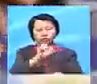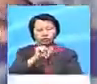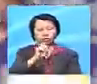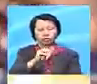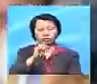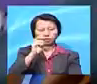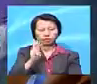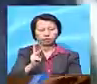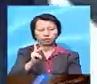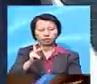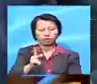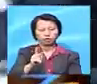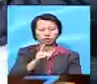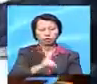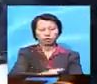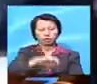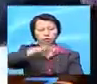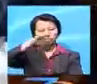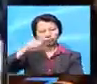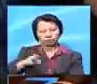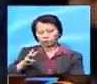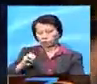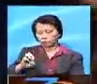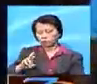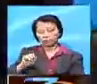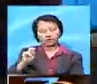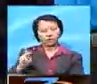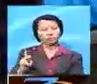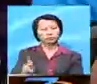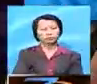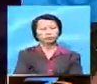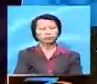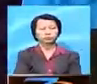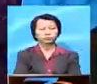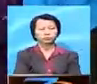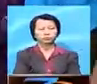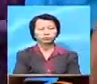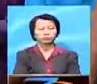SMK Puteri Seadong di Bukit Marak, Kota Baru.